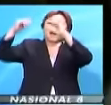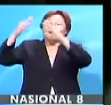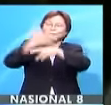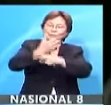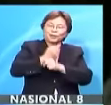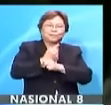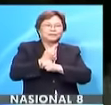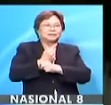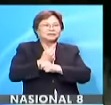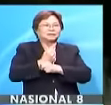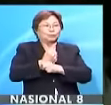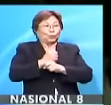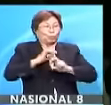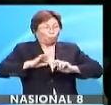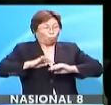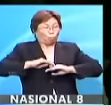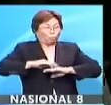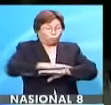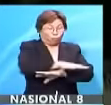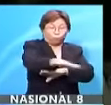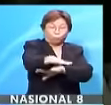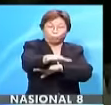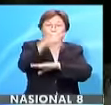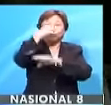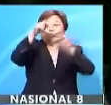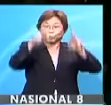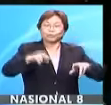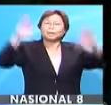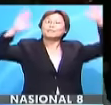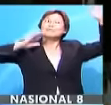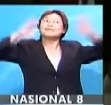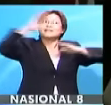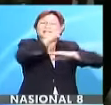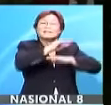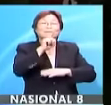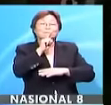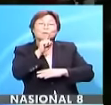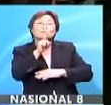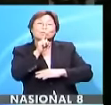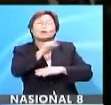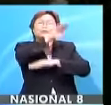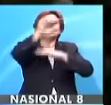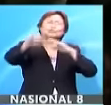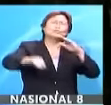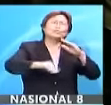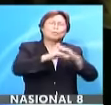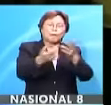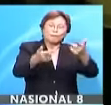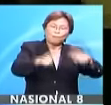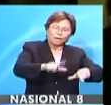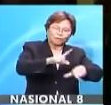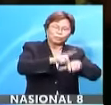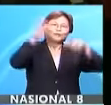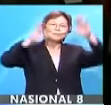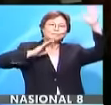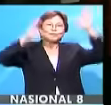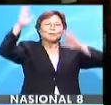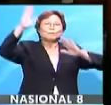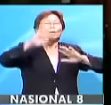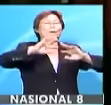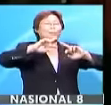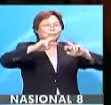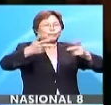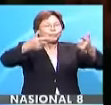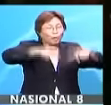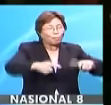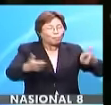dapat memberikan satu impak yang besar buat rakyat Malaysia, dan pastinya segala yang berlaku di negara ini, musibah ataupun